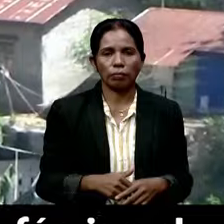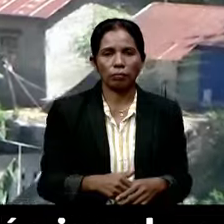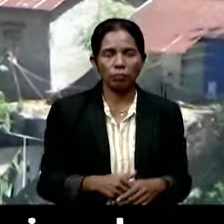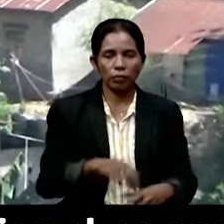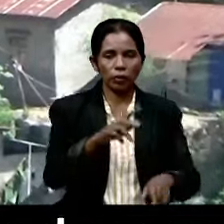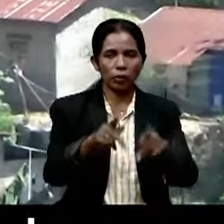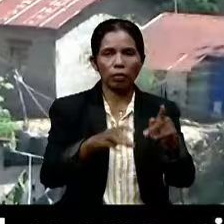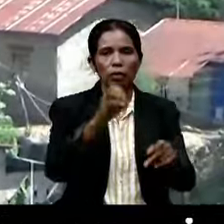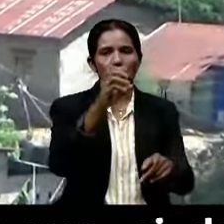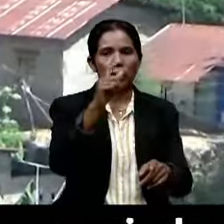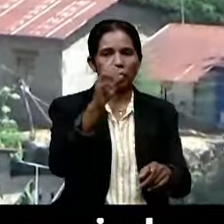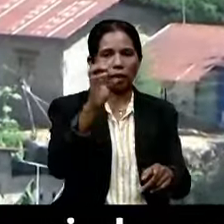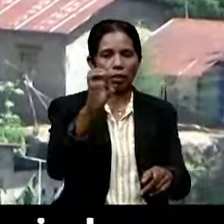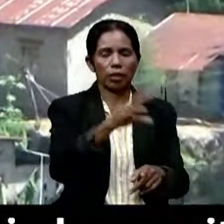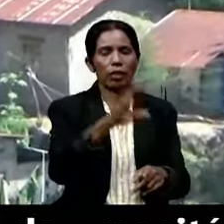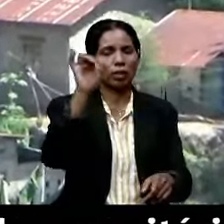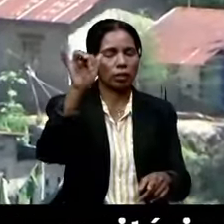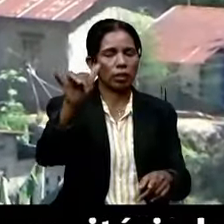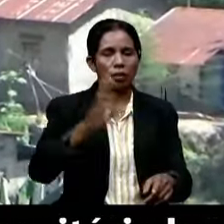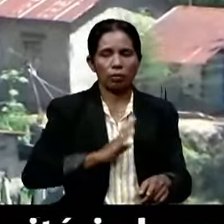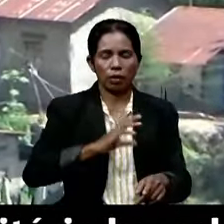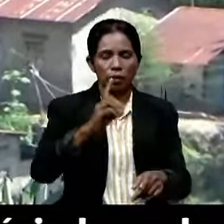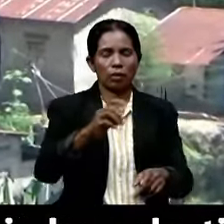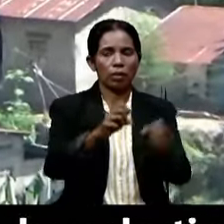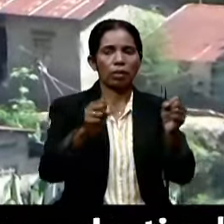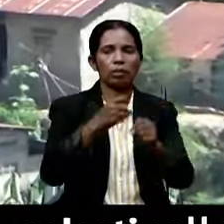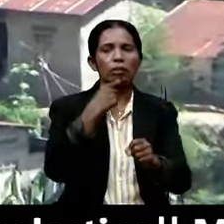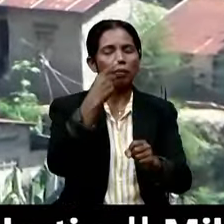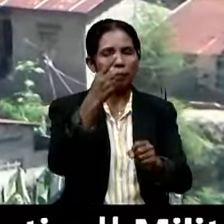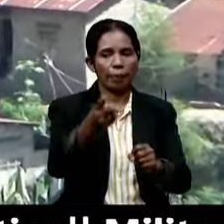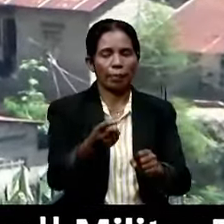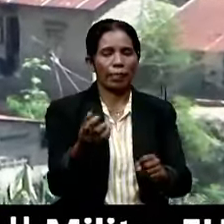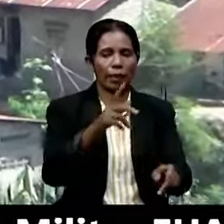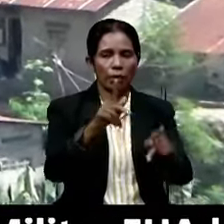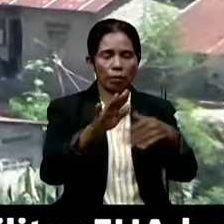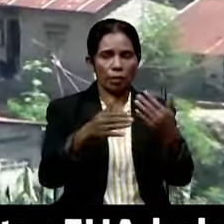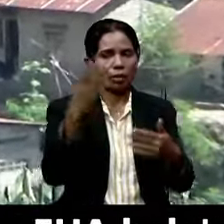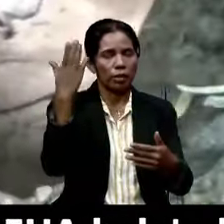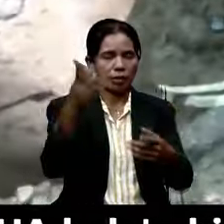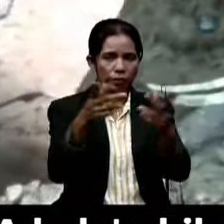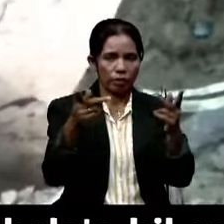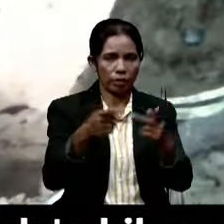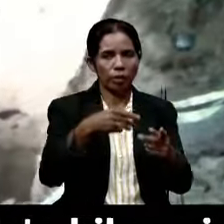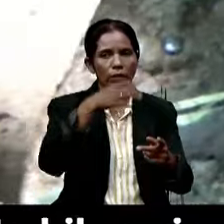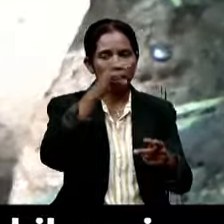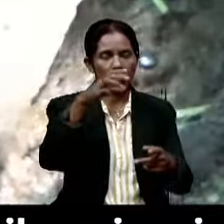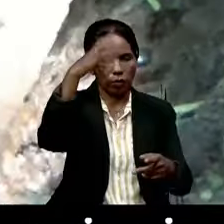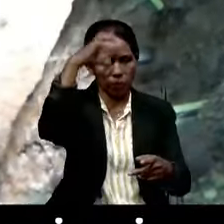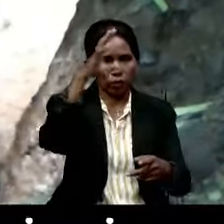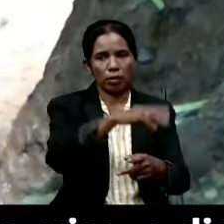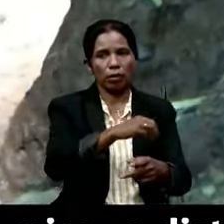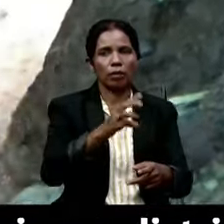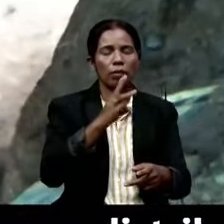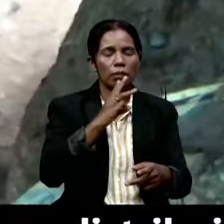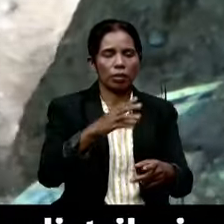Komunidade Odete da Silva ne behela iha balidi aldea ung suku maskarinya sateten, durante ne komunidade iha are refere konsumu det udang beng no be